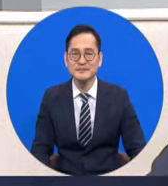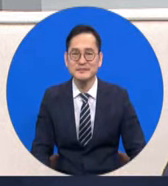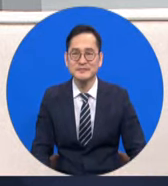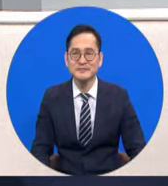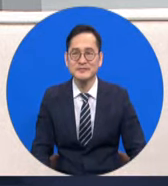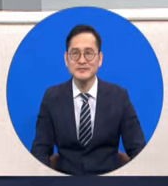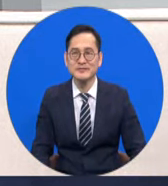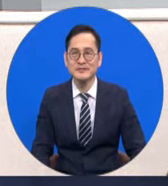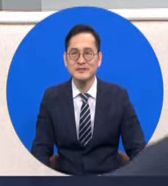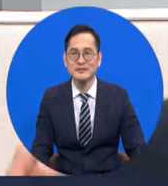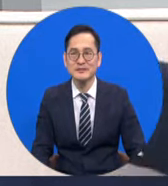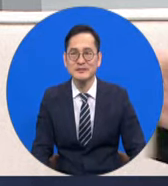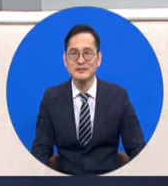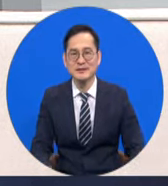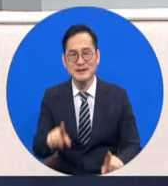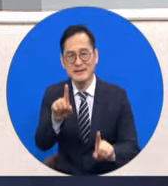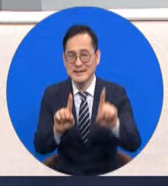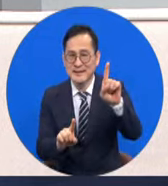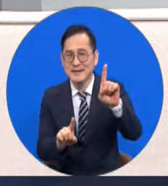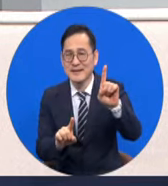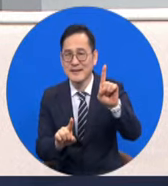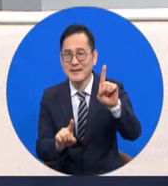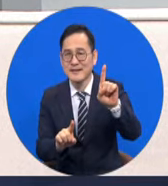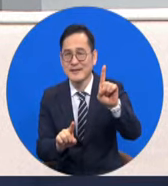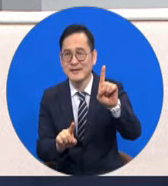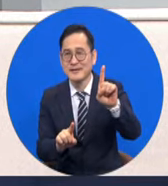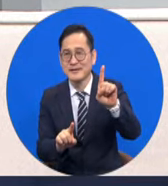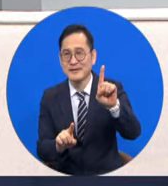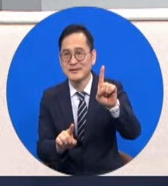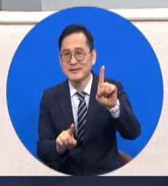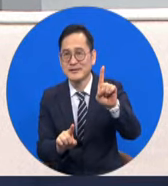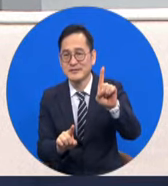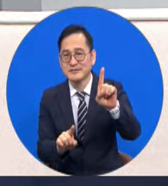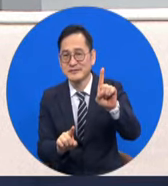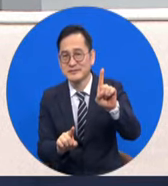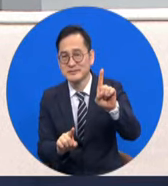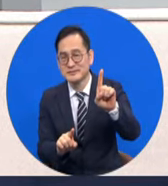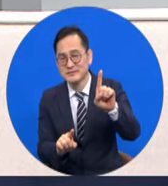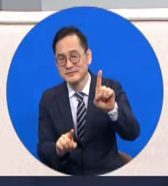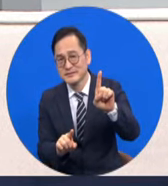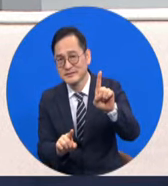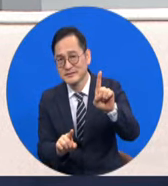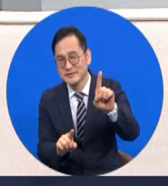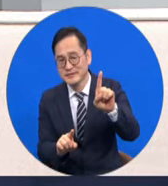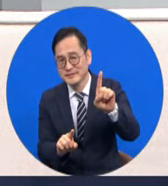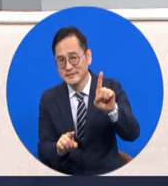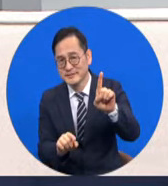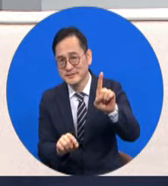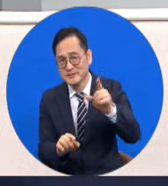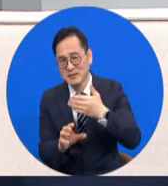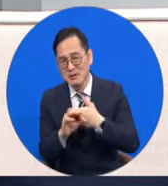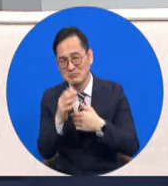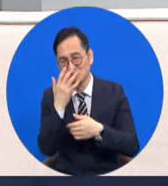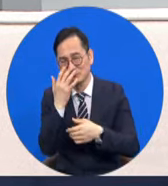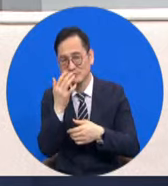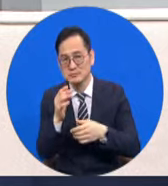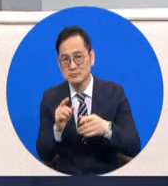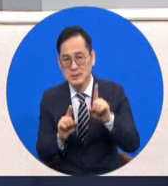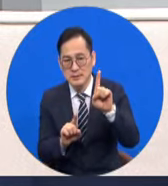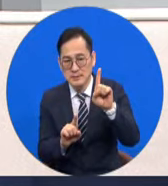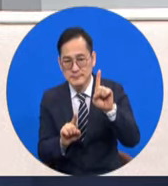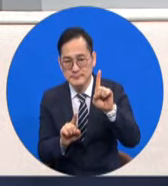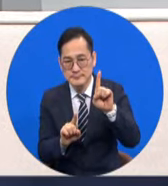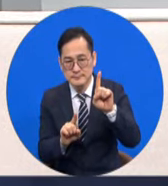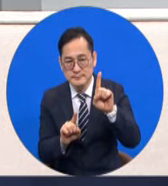유동층까지 적극적으로 나서서 하질 않는데 투표율이 높다는 것은 굉장히 관심이 집중되고 있고 내 한 표에 의해서 뭔가 결과가 바뀔 수도